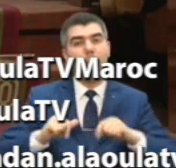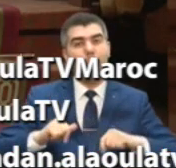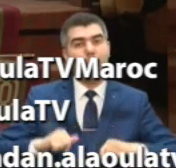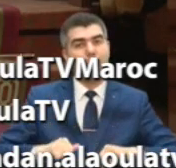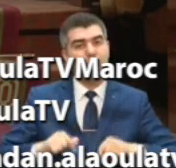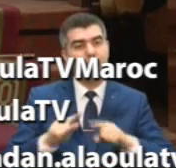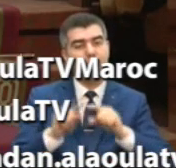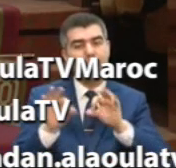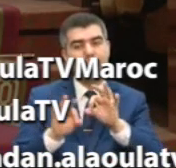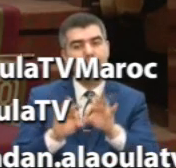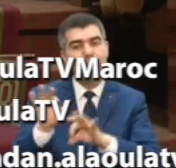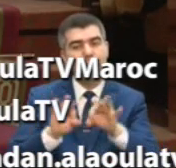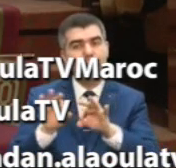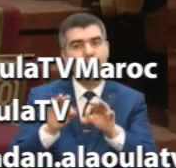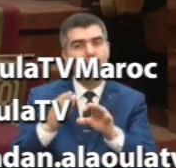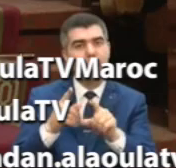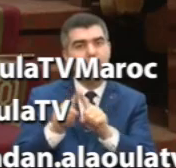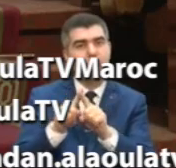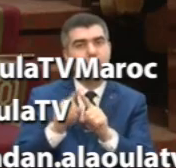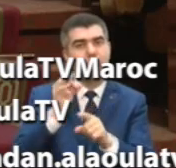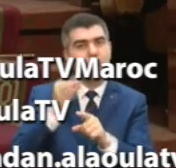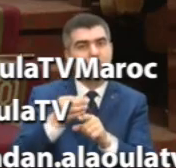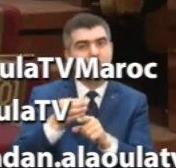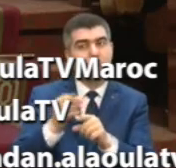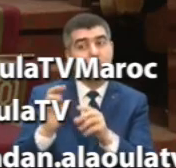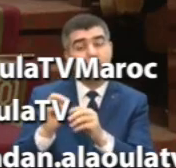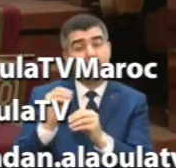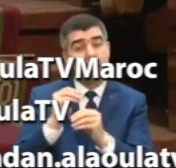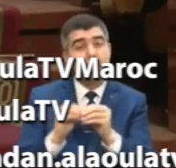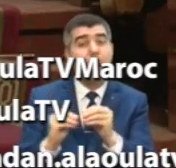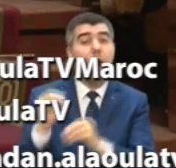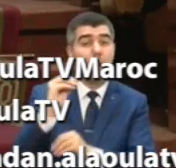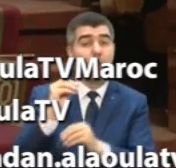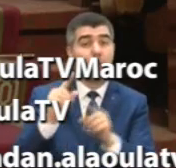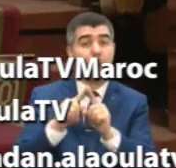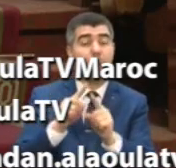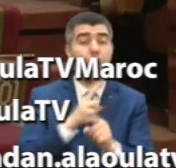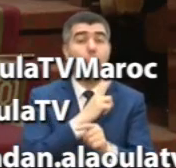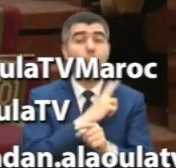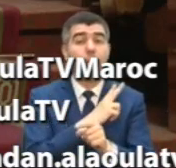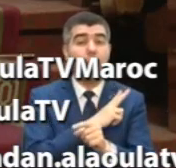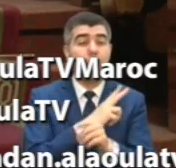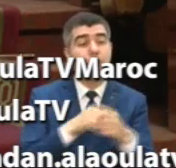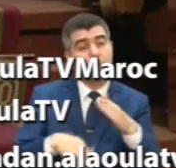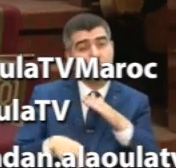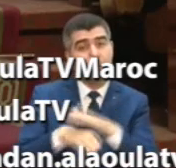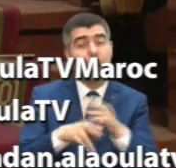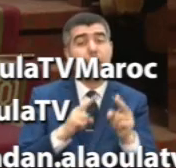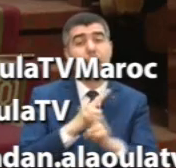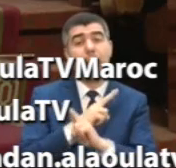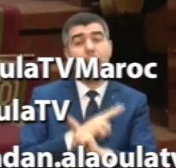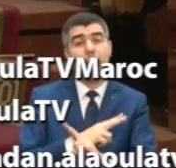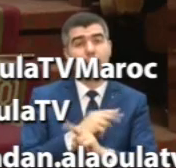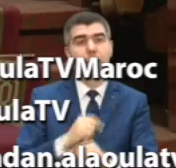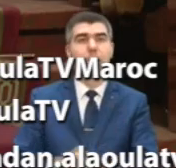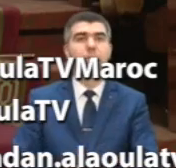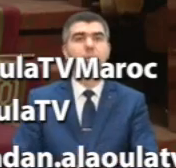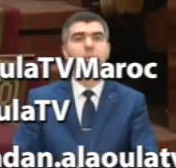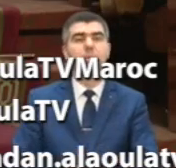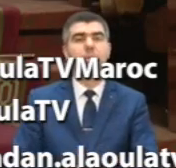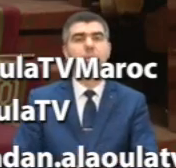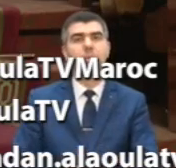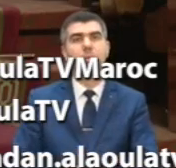استراتيجية استباقية باش تعوض هذه النسبة العالية من الأساتذة والأستاذات اللي خيخرجوا بالتقاعد؟ وإذا كان الحل اللي